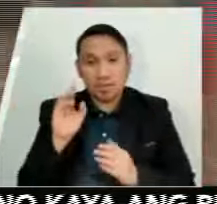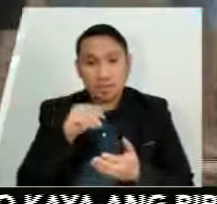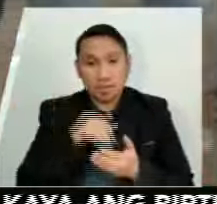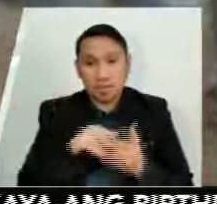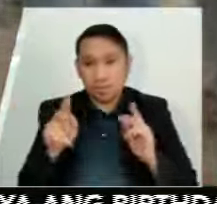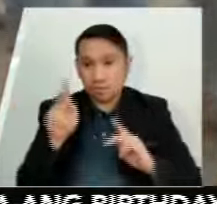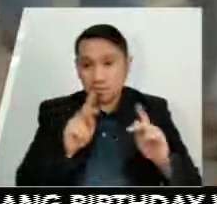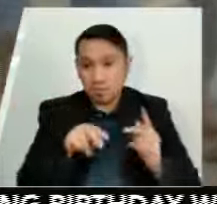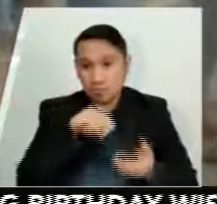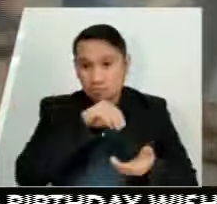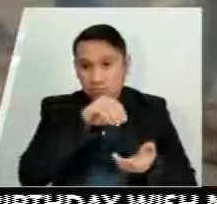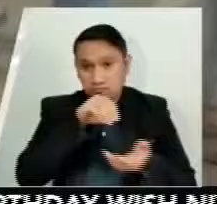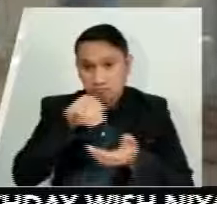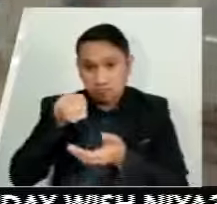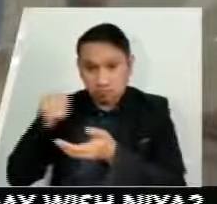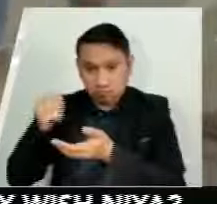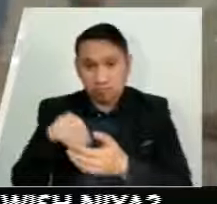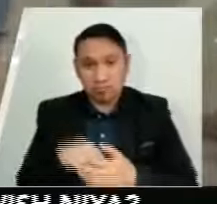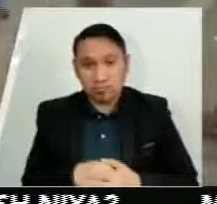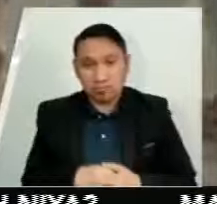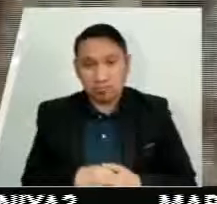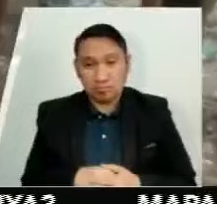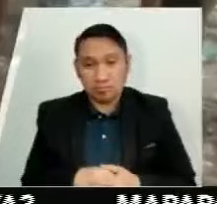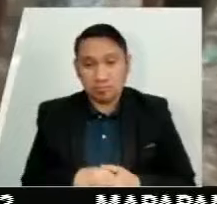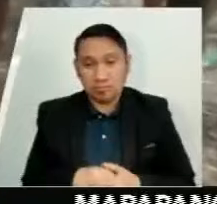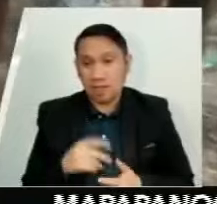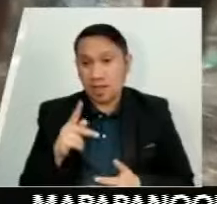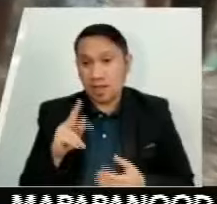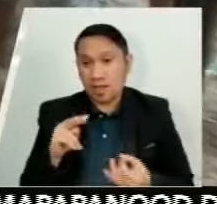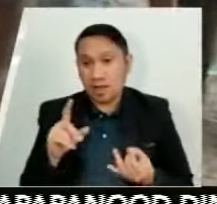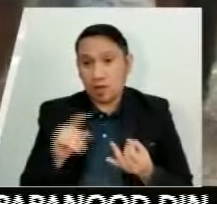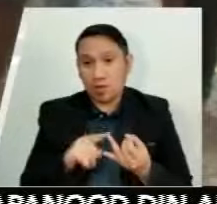natin ng tulong sa Canlaon City at La Castellana.